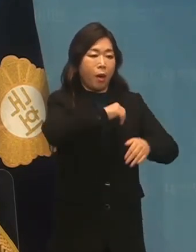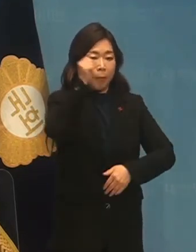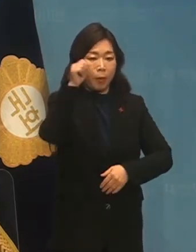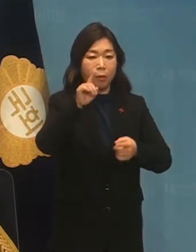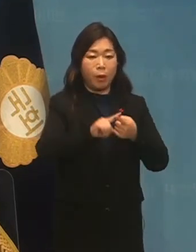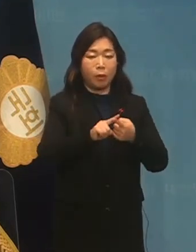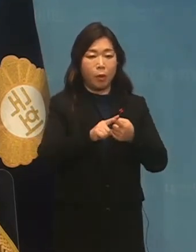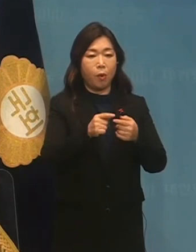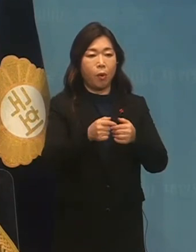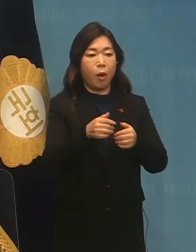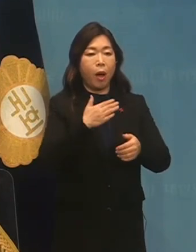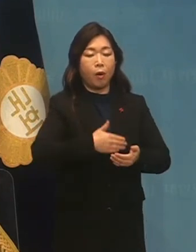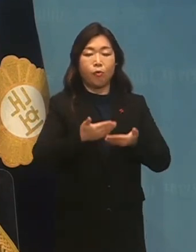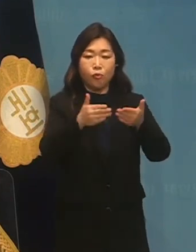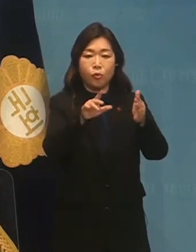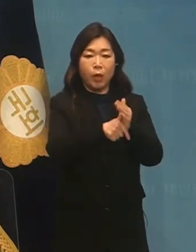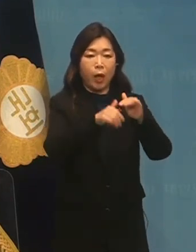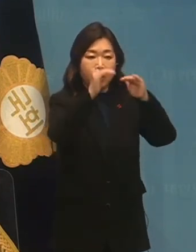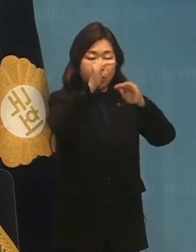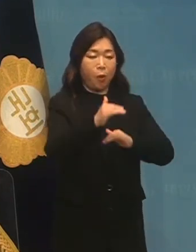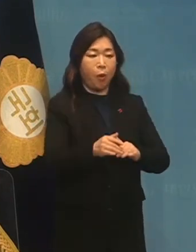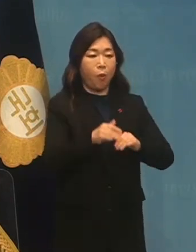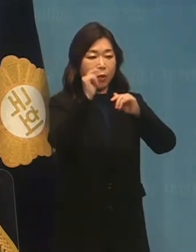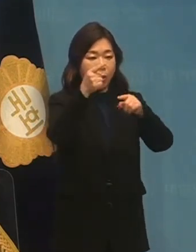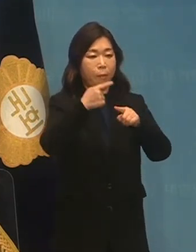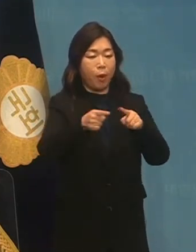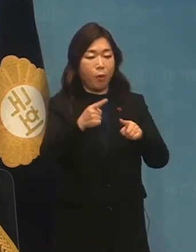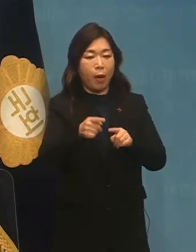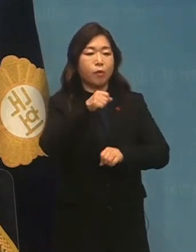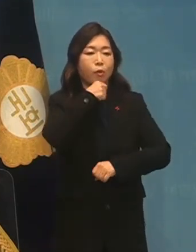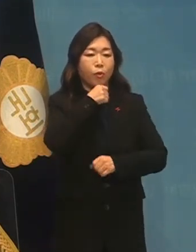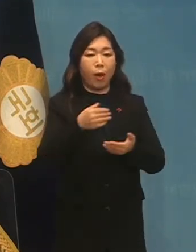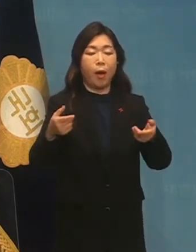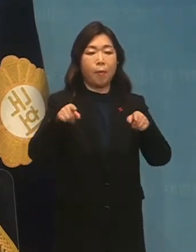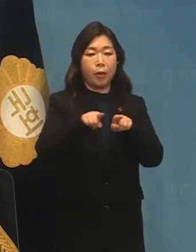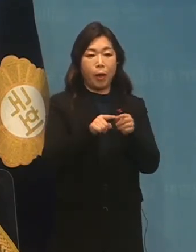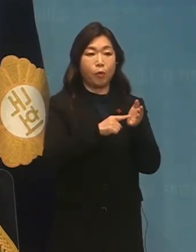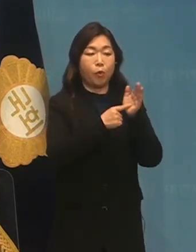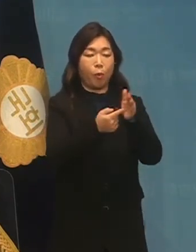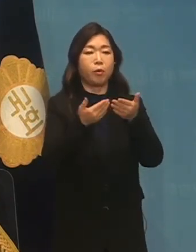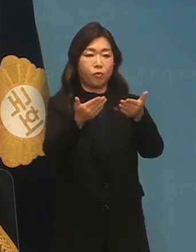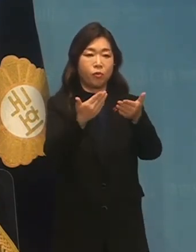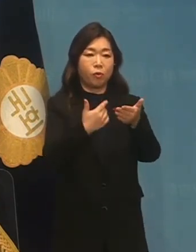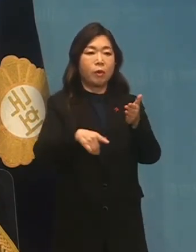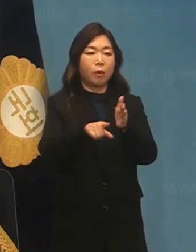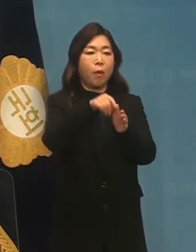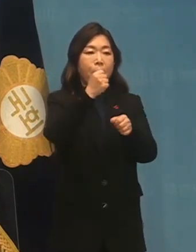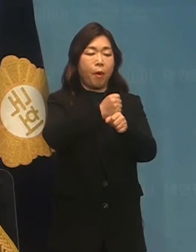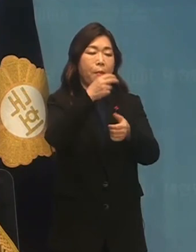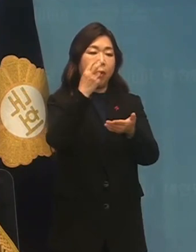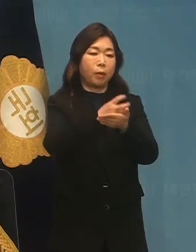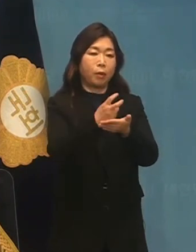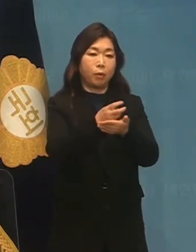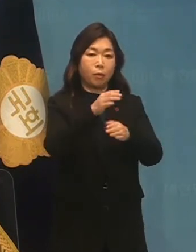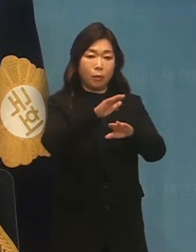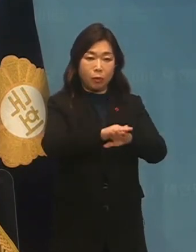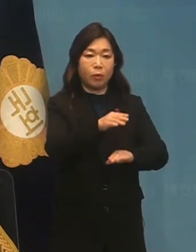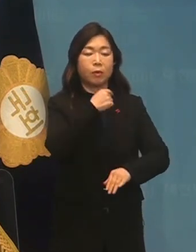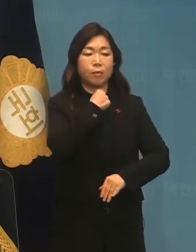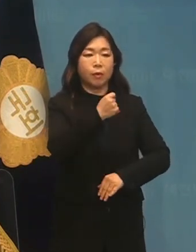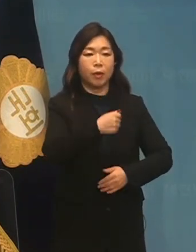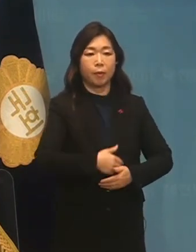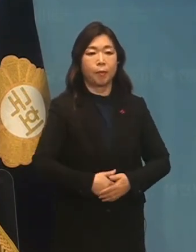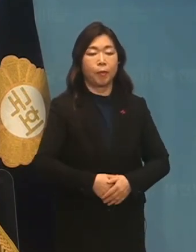통보할 때 채용 과정별 평가 기준과 점수도 통보하도록 만들겠습니다.